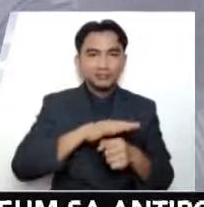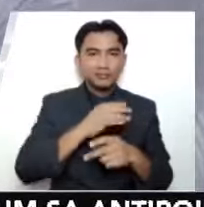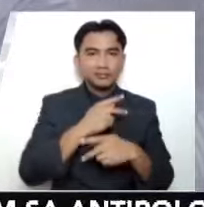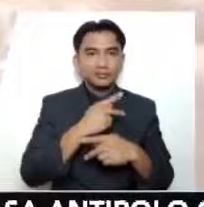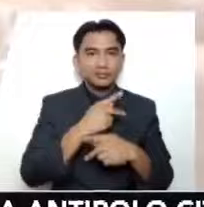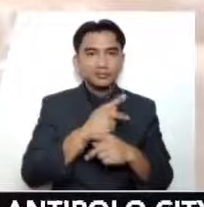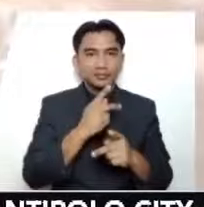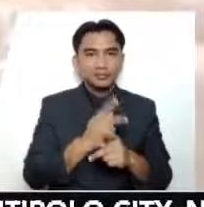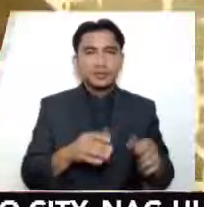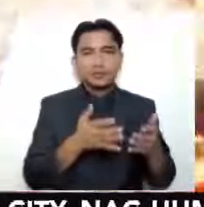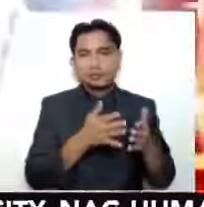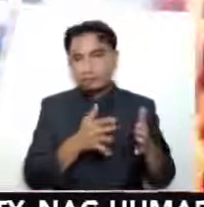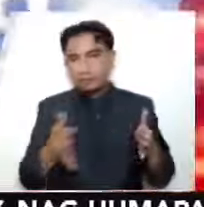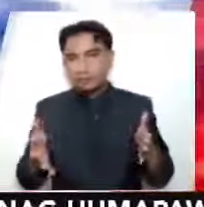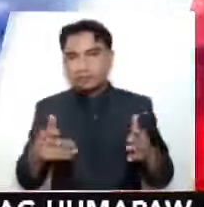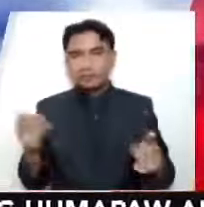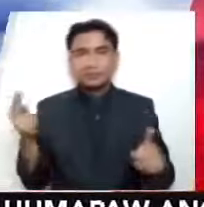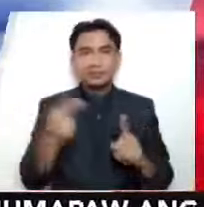7.